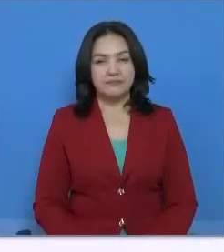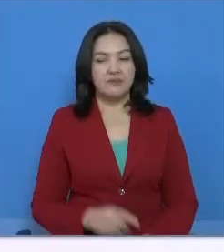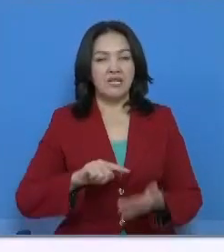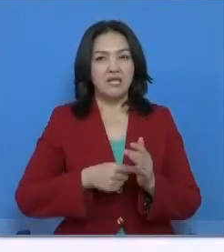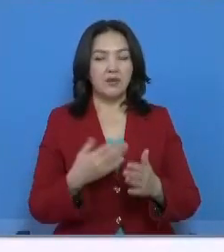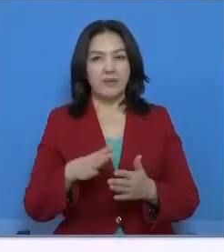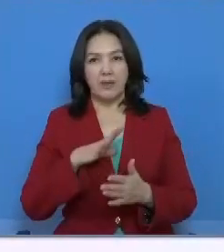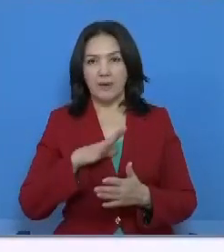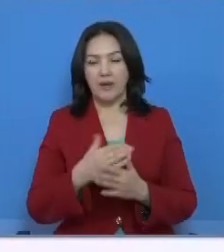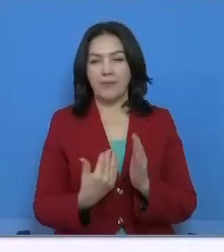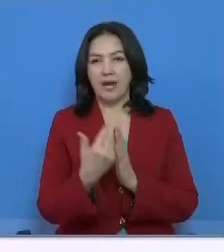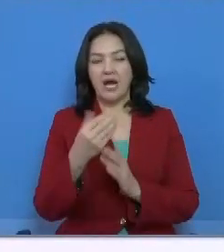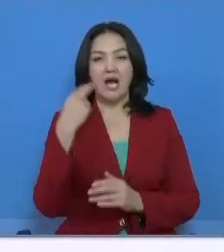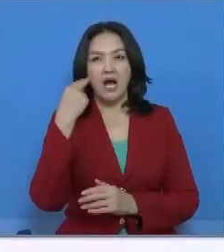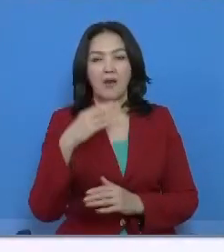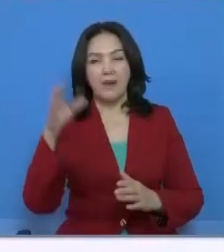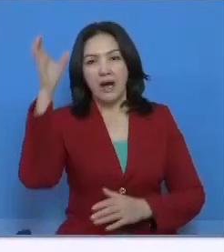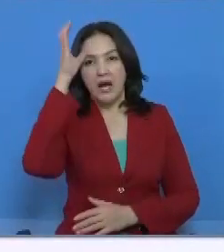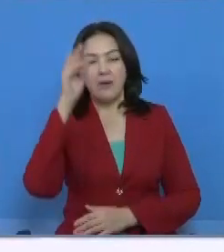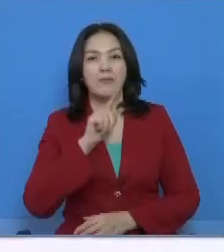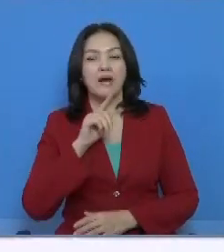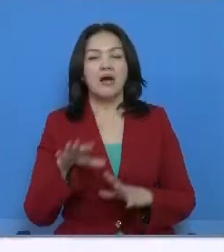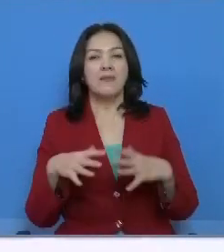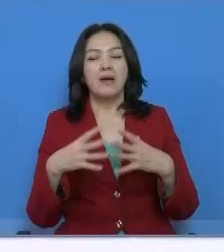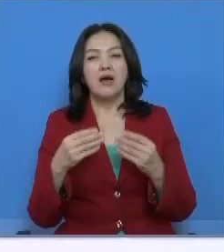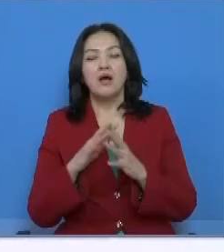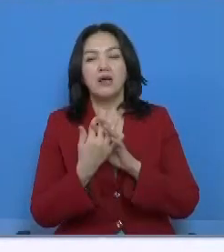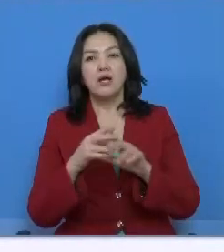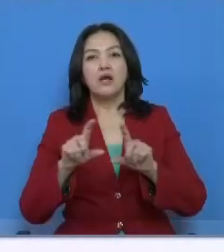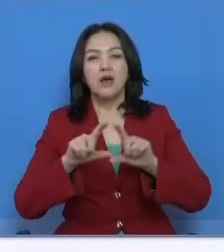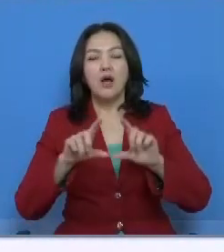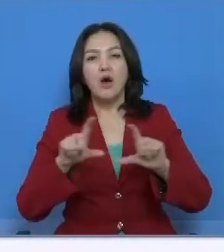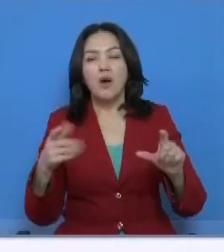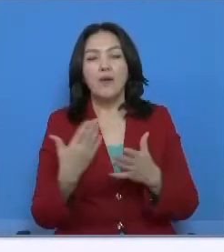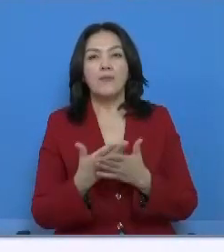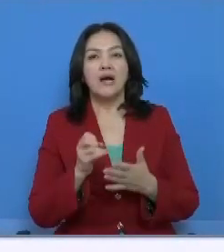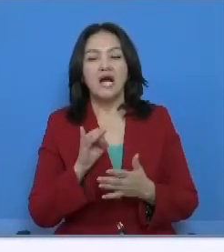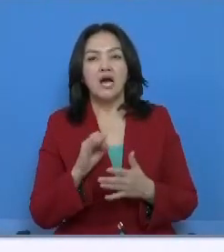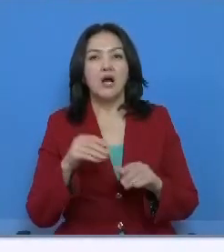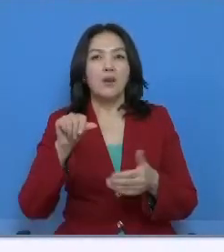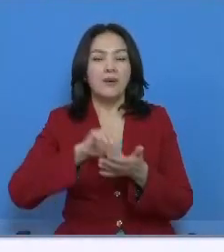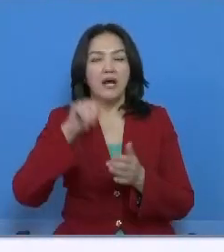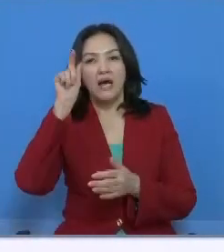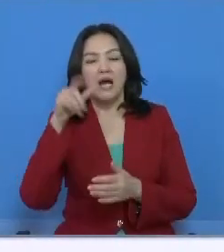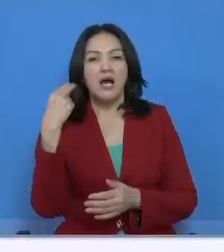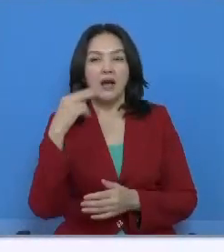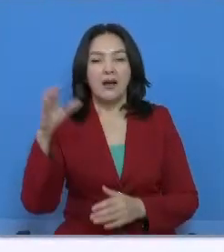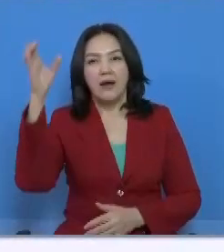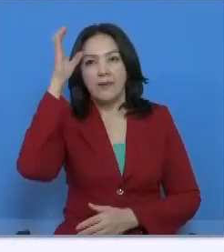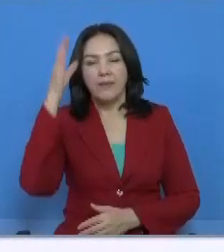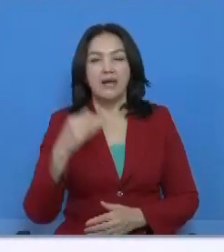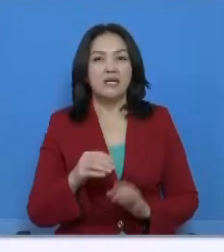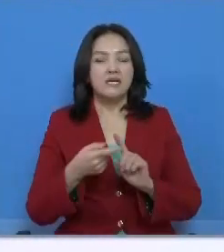Целью которого является повышение качества образования малокомплектных сельских школ, создание условий для получения учащимся качественного